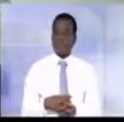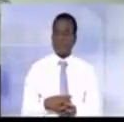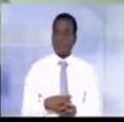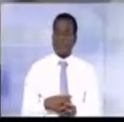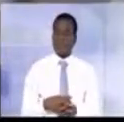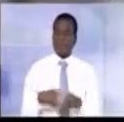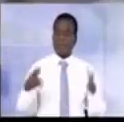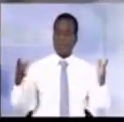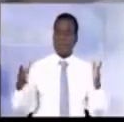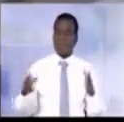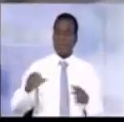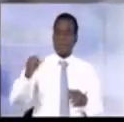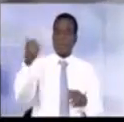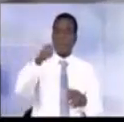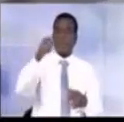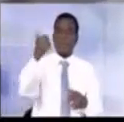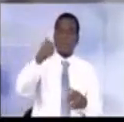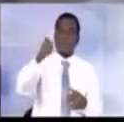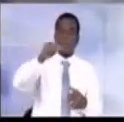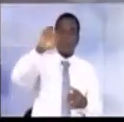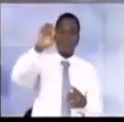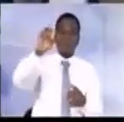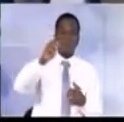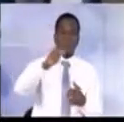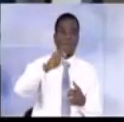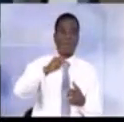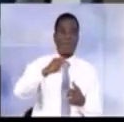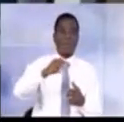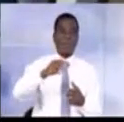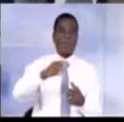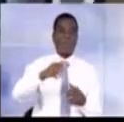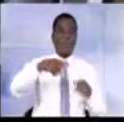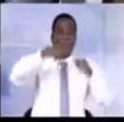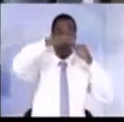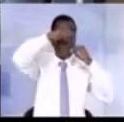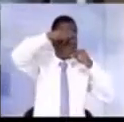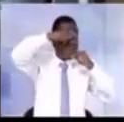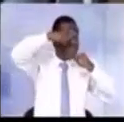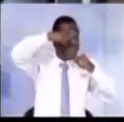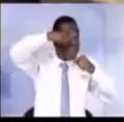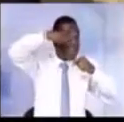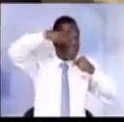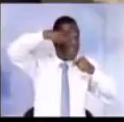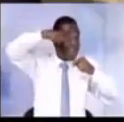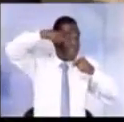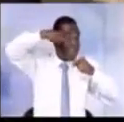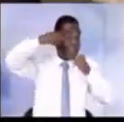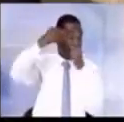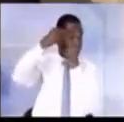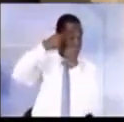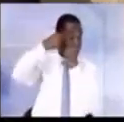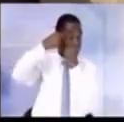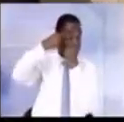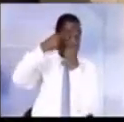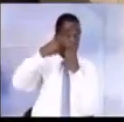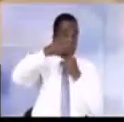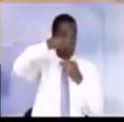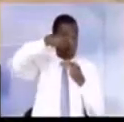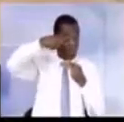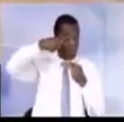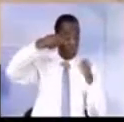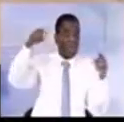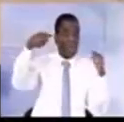didier est le dix millième patient opéré de la cataracte au service ophtalmologique du centre dont rien de beau noir son opération